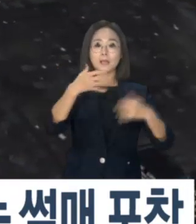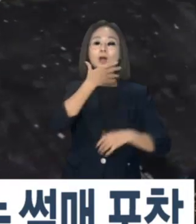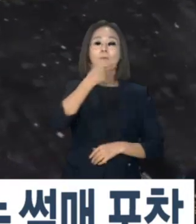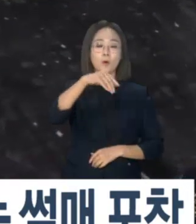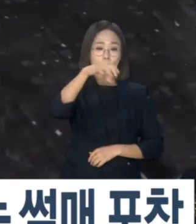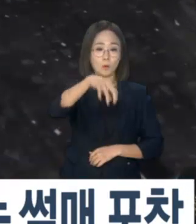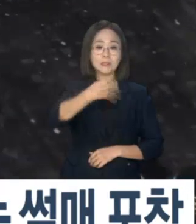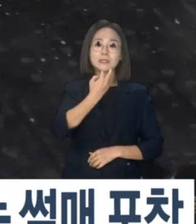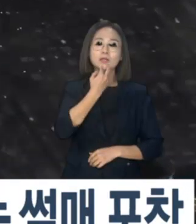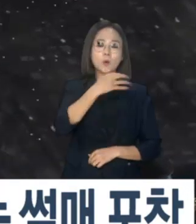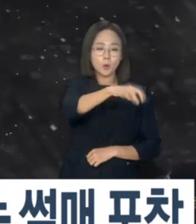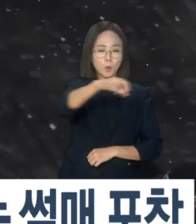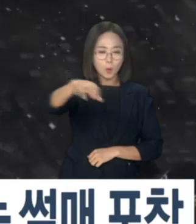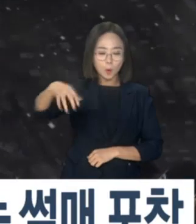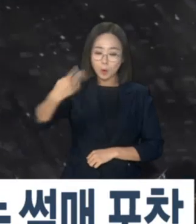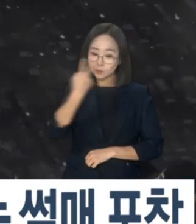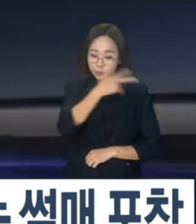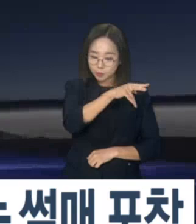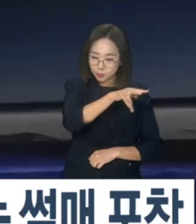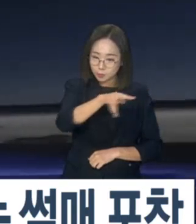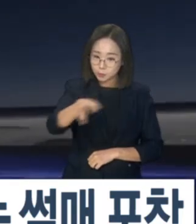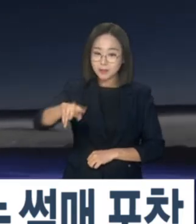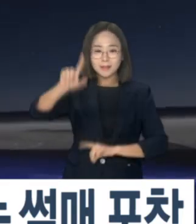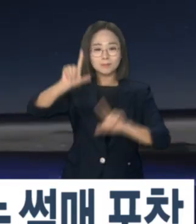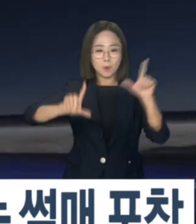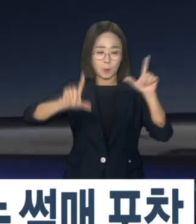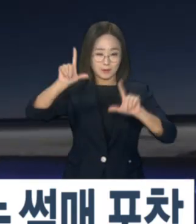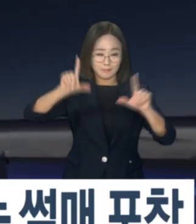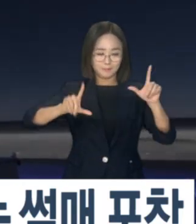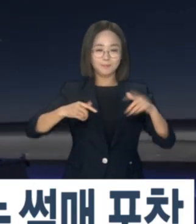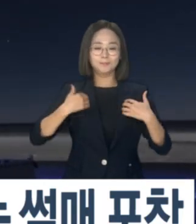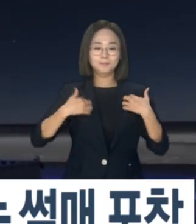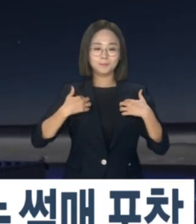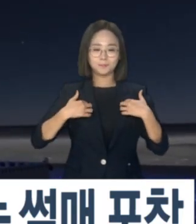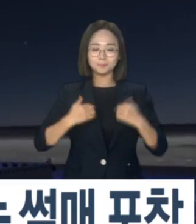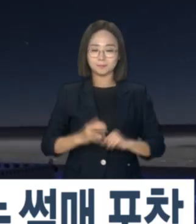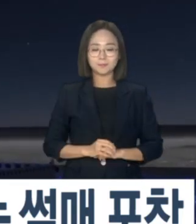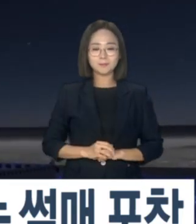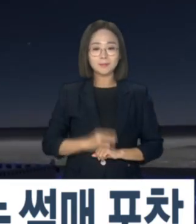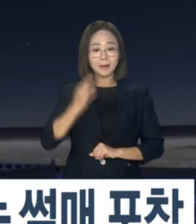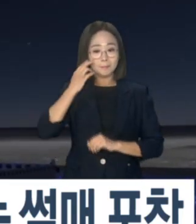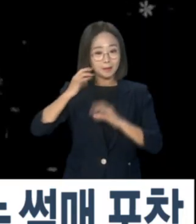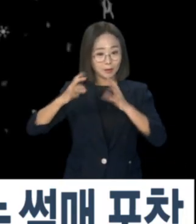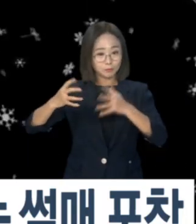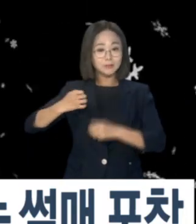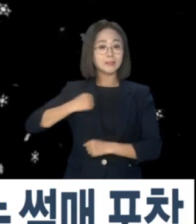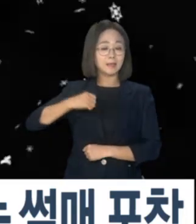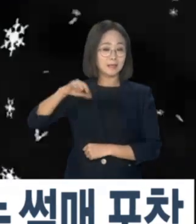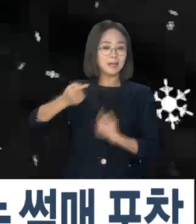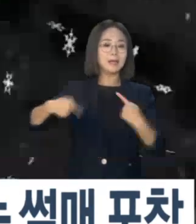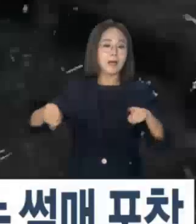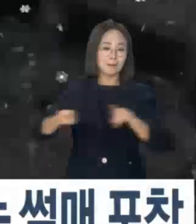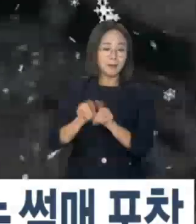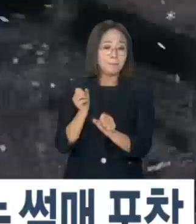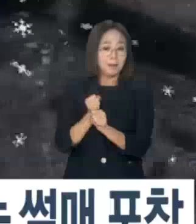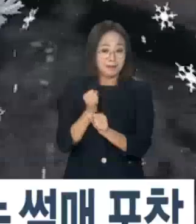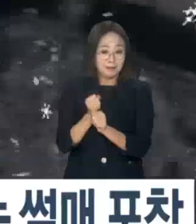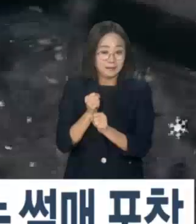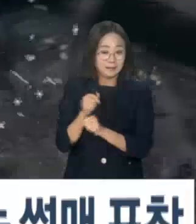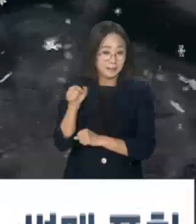등으로 보이는 서울의 명소를 둘러보며 아름다운 야경을 즐겼다고 합니다 미국과 캐나다가 함께 운영하는